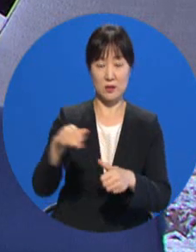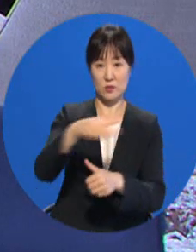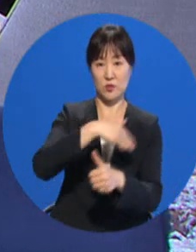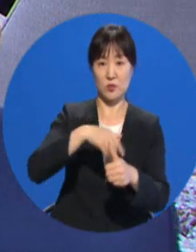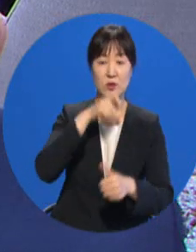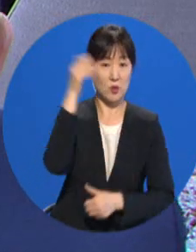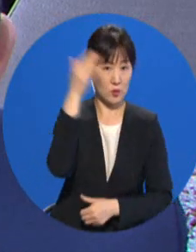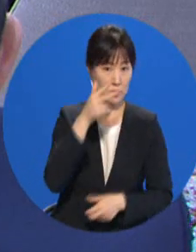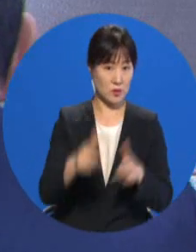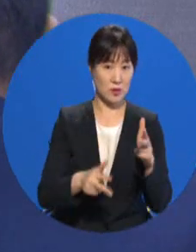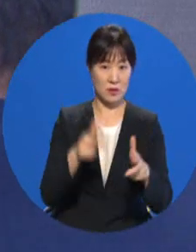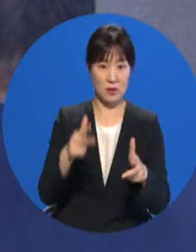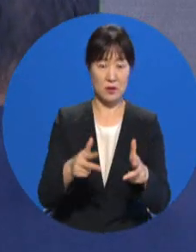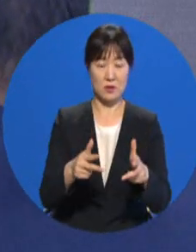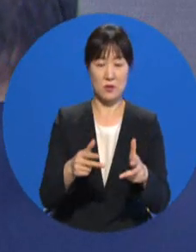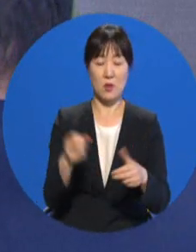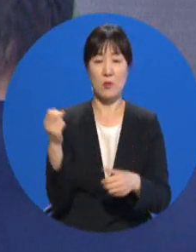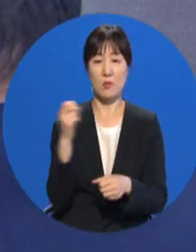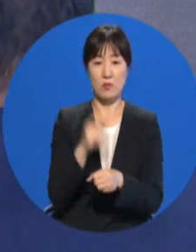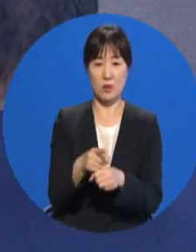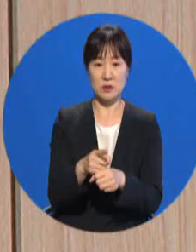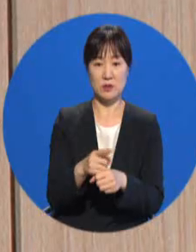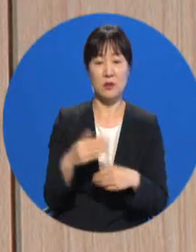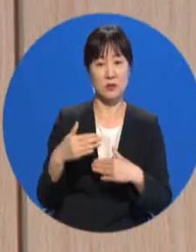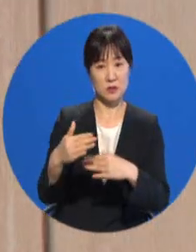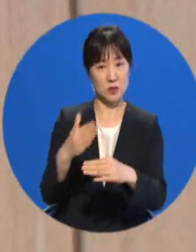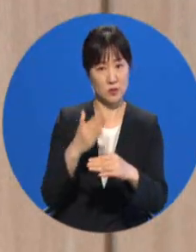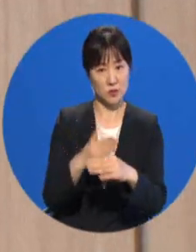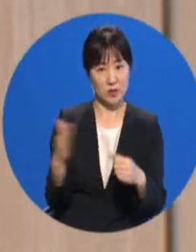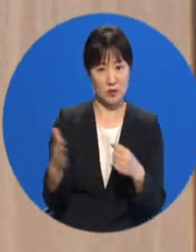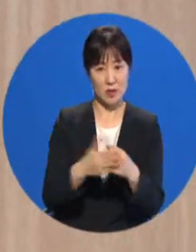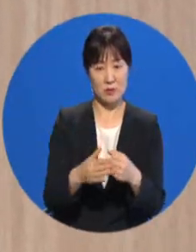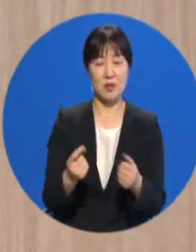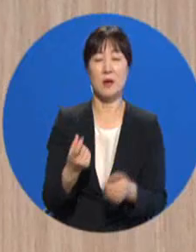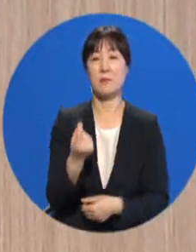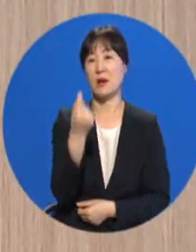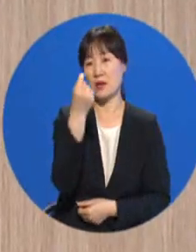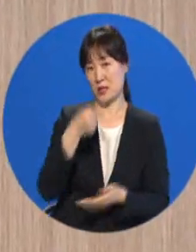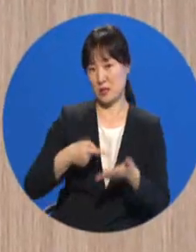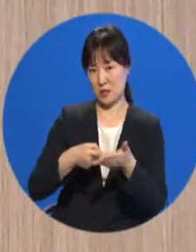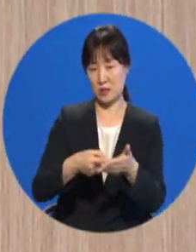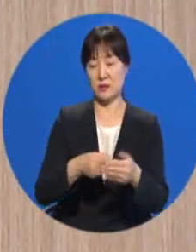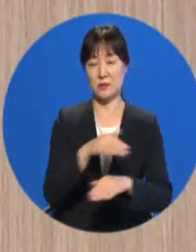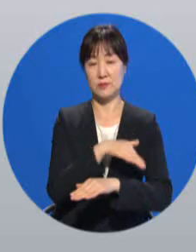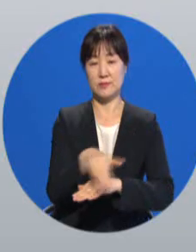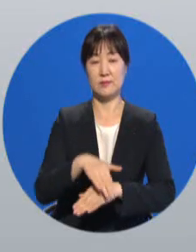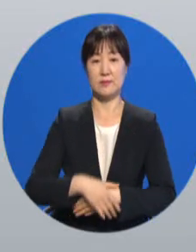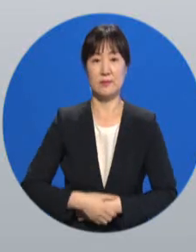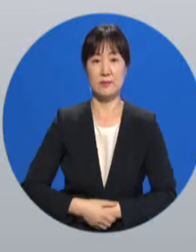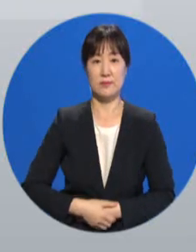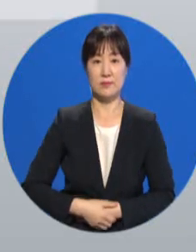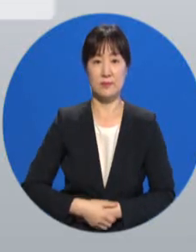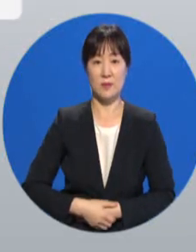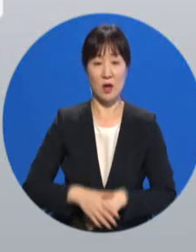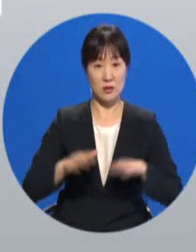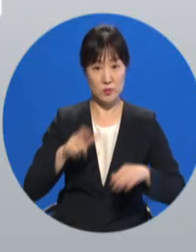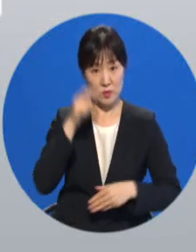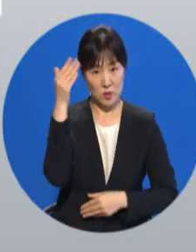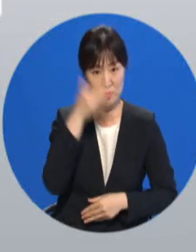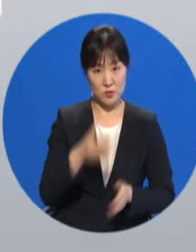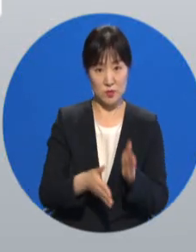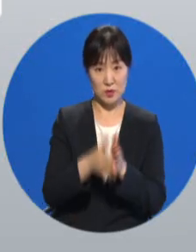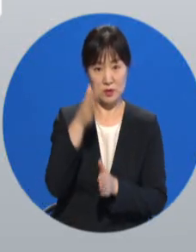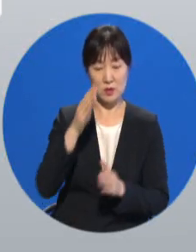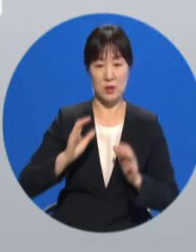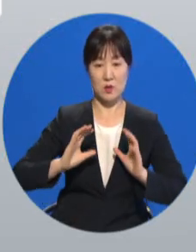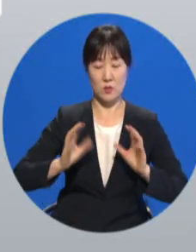여수산단에서도 이미 관련 제도가 시행되고 있다며 조속한 시행을 촉구하고 나섰습니다. 현재 여수시가